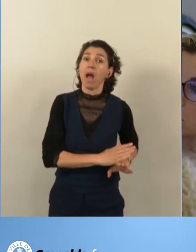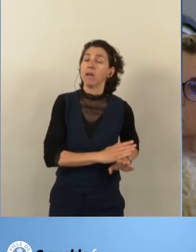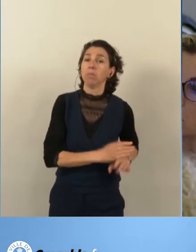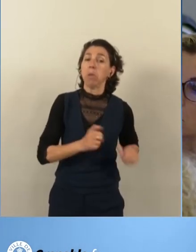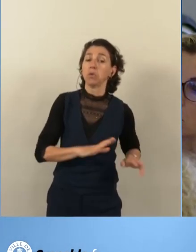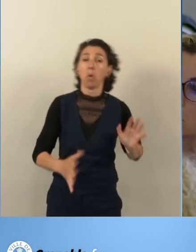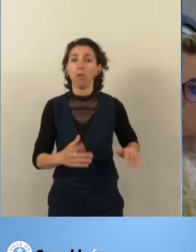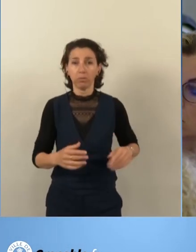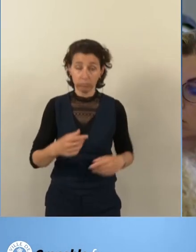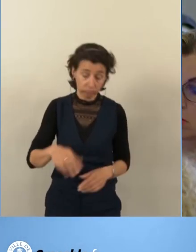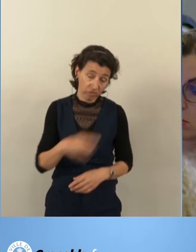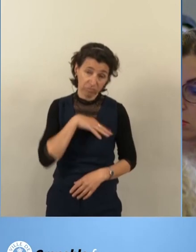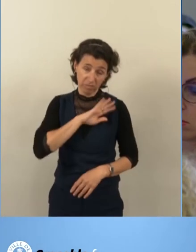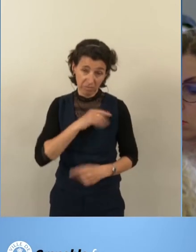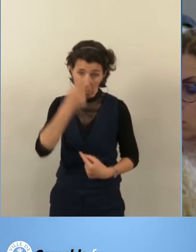irresponsable